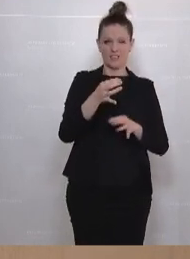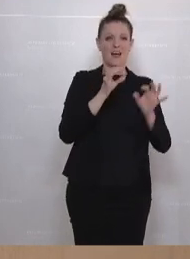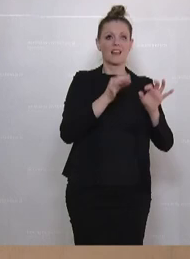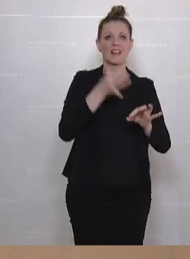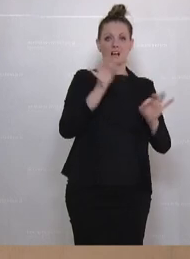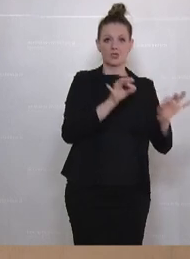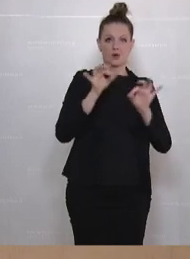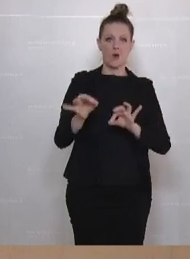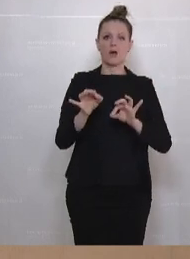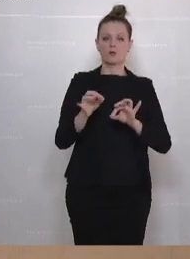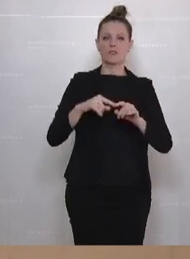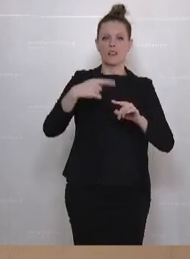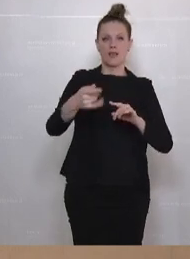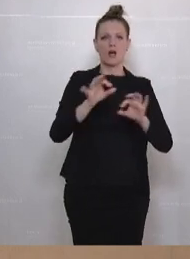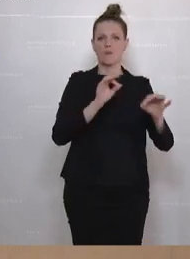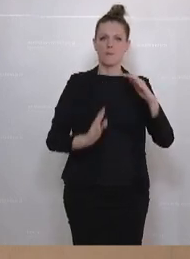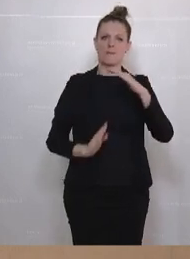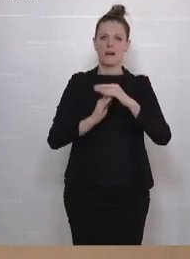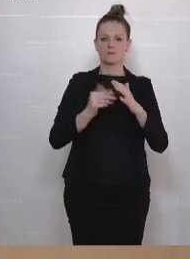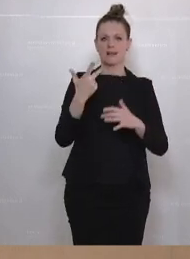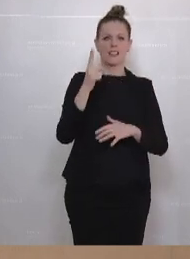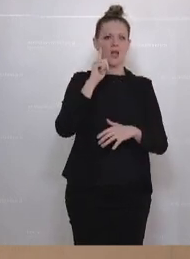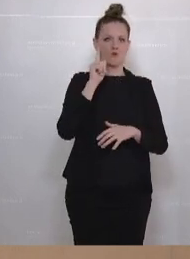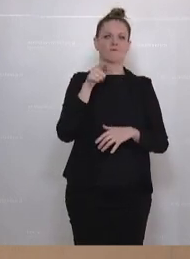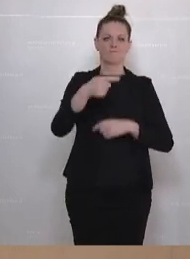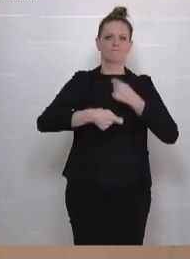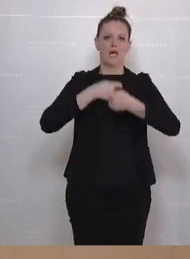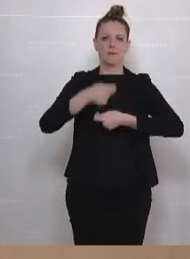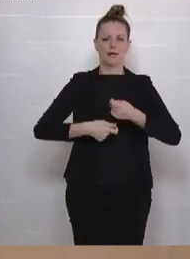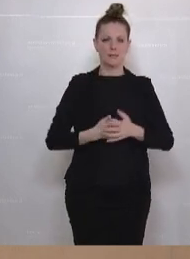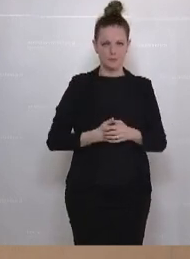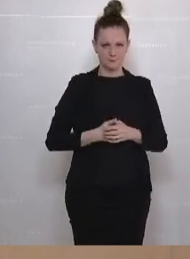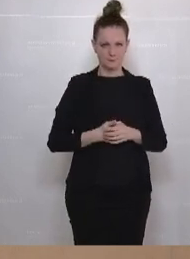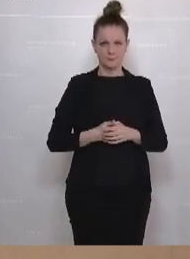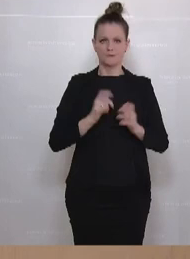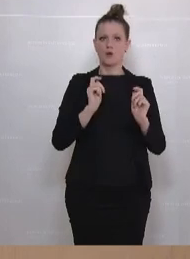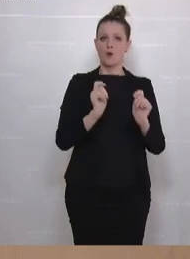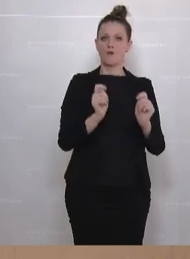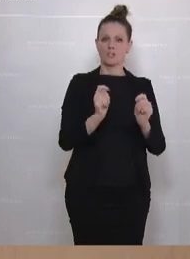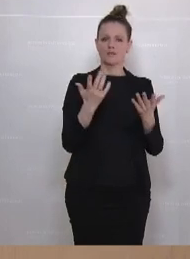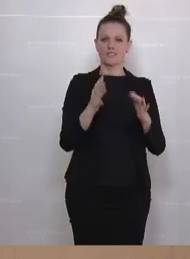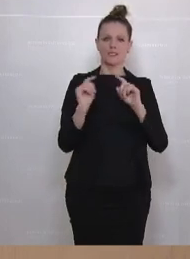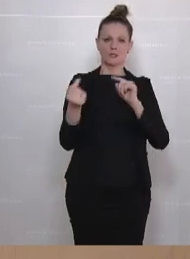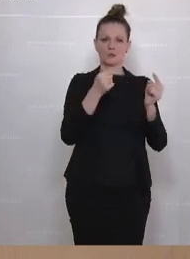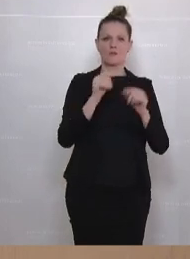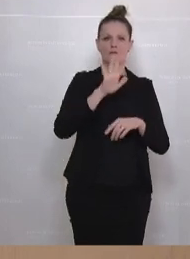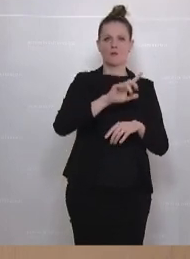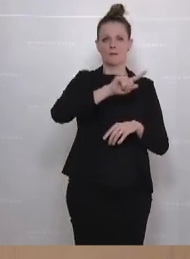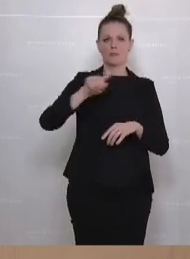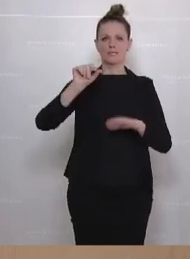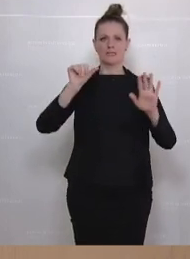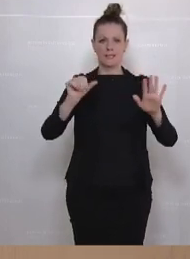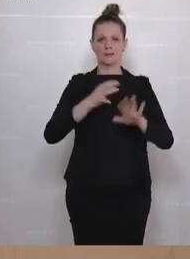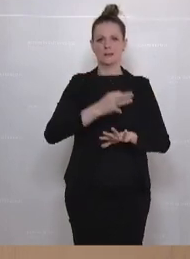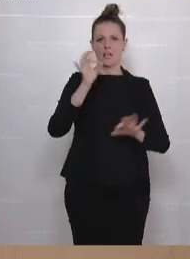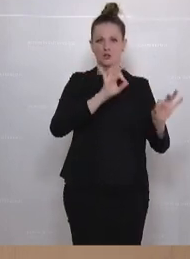Tagesordnung jedoch spätestens um 15 Uhr behandelt. Es ist vorgeschlagen, die Debatte über die Punkte 5 und 6 der